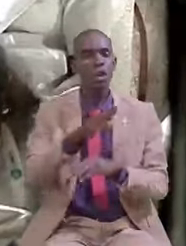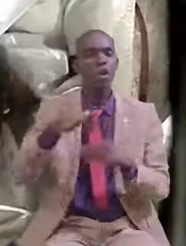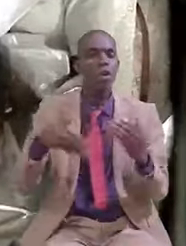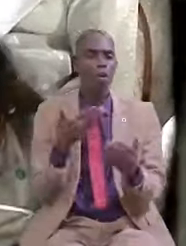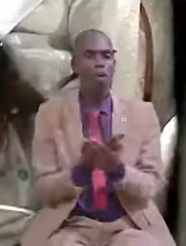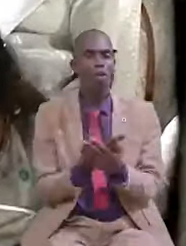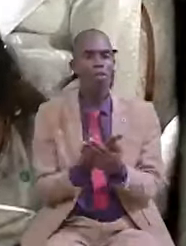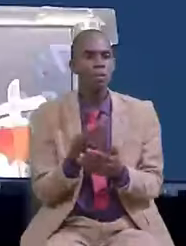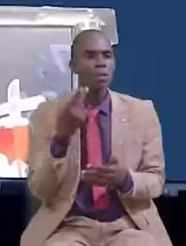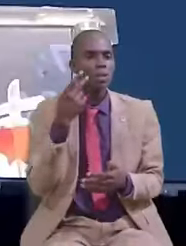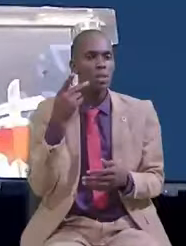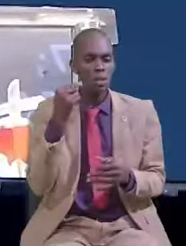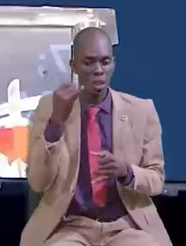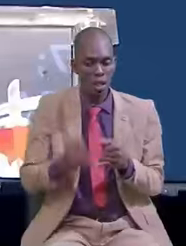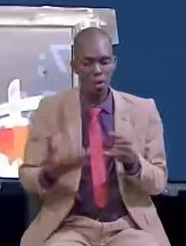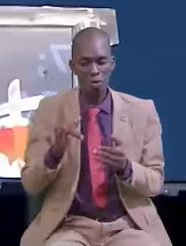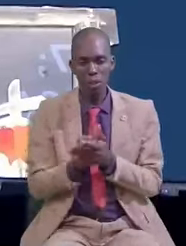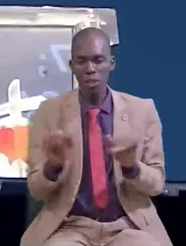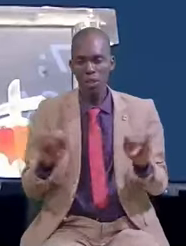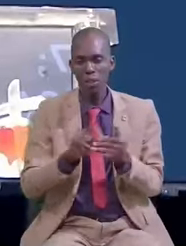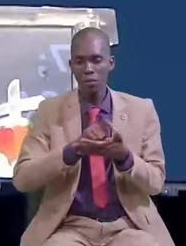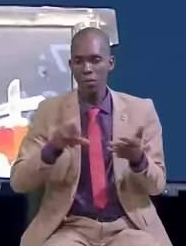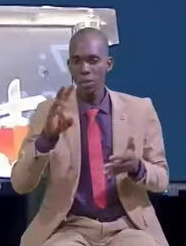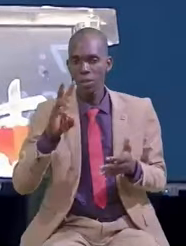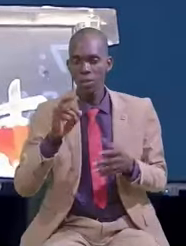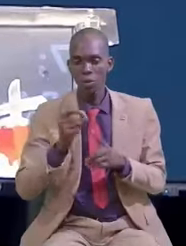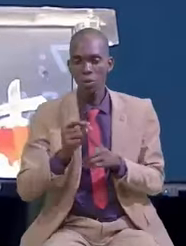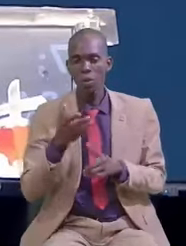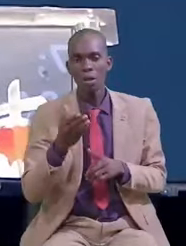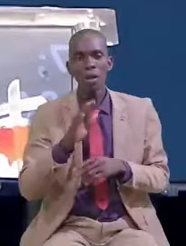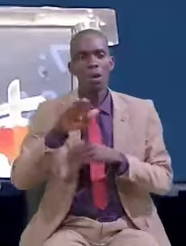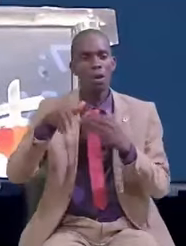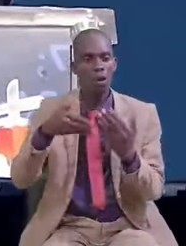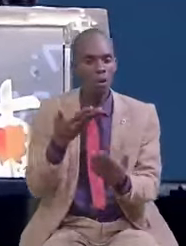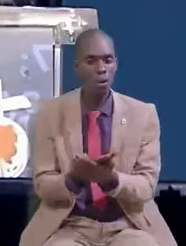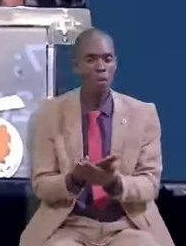regardez la fin du verset 6, nous tous,